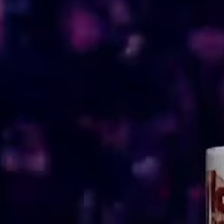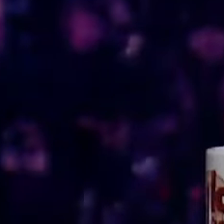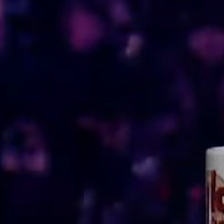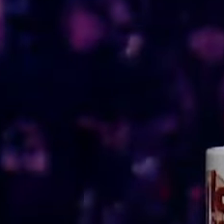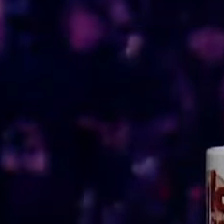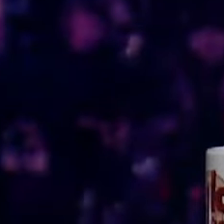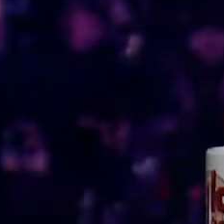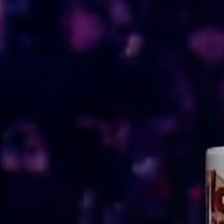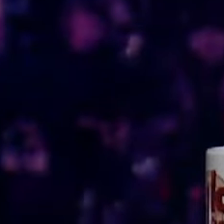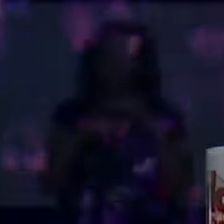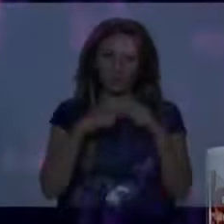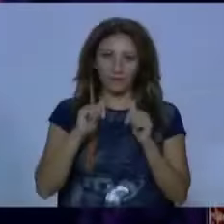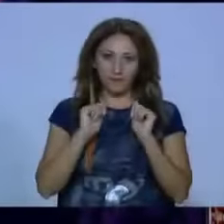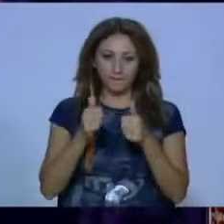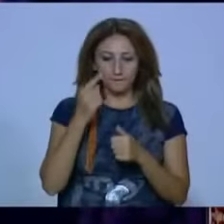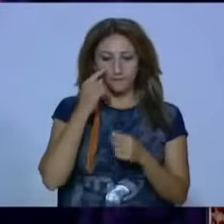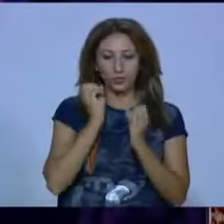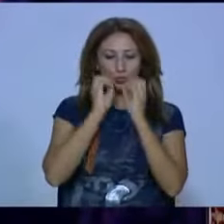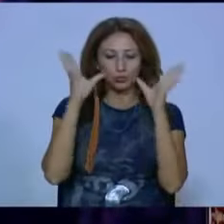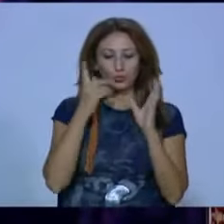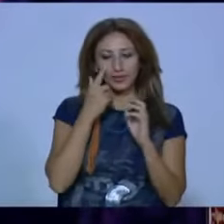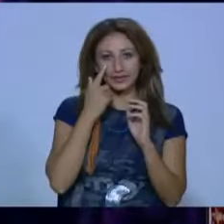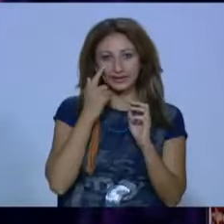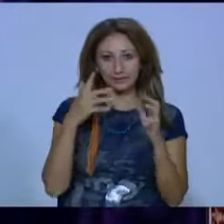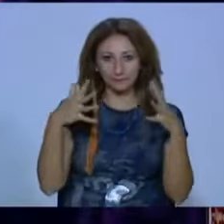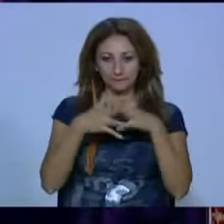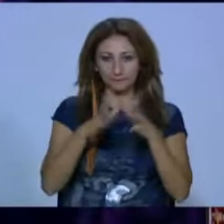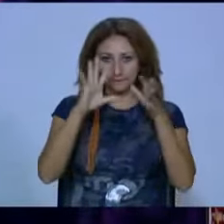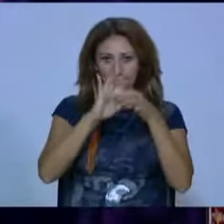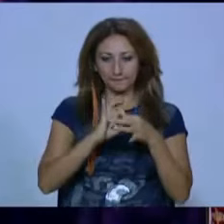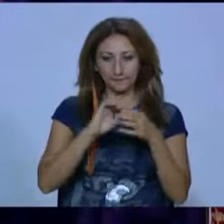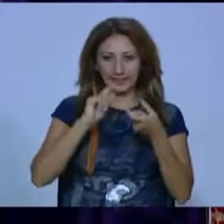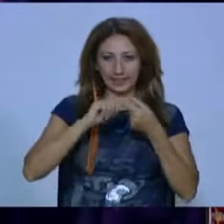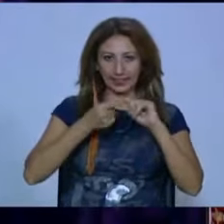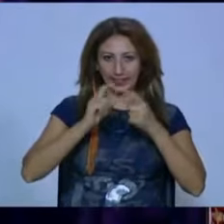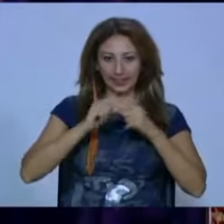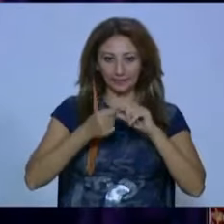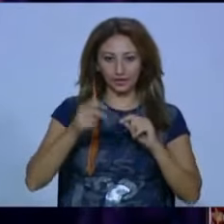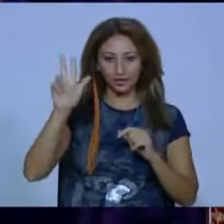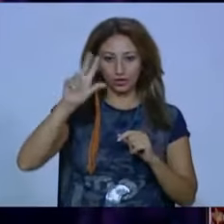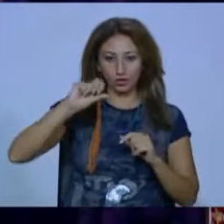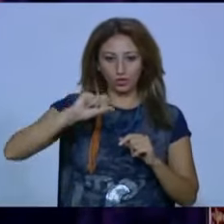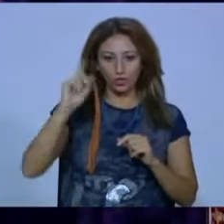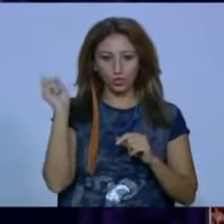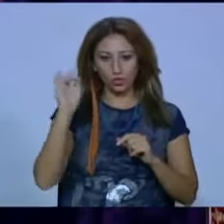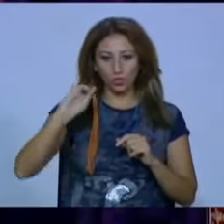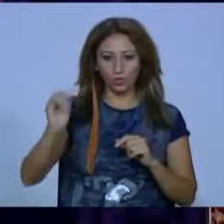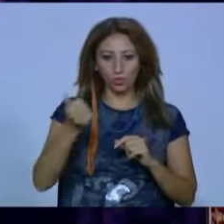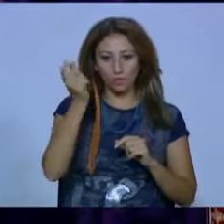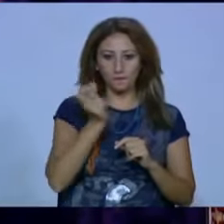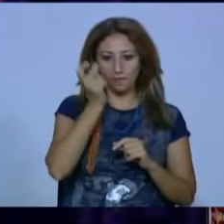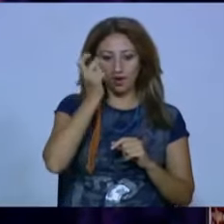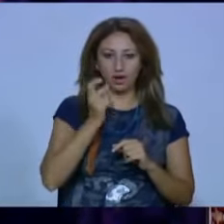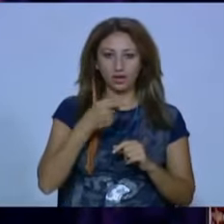استكمالا لمبادرة نور عينيك اللي بدأناها بالتعاون مع جمعية الأورمان نزلنا قافلة طبية للكشف على أهالينا